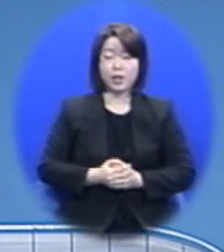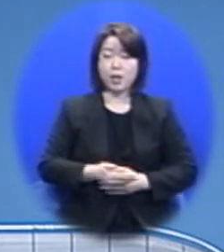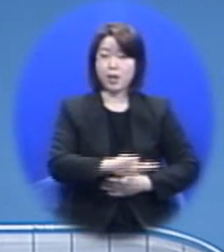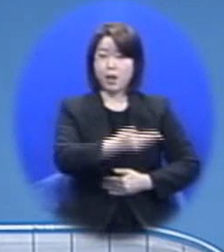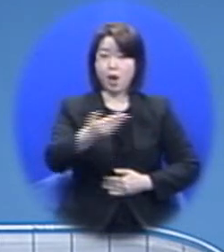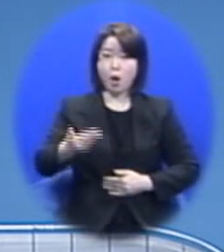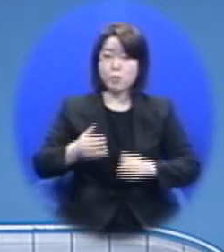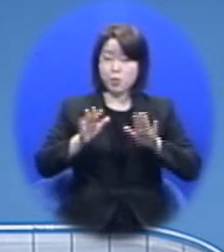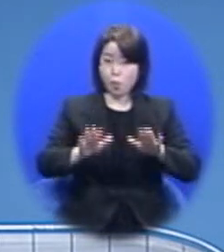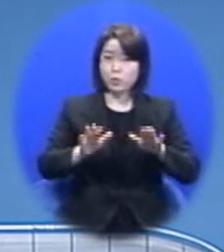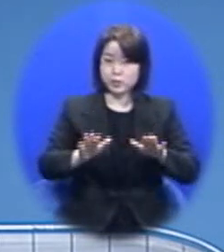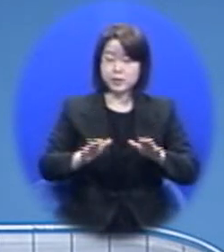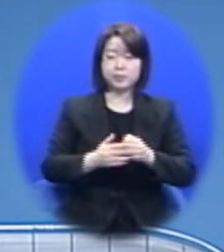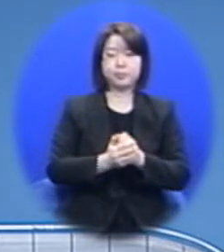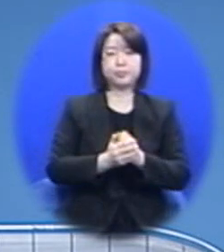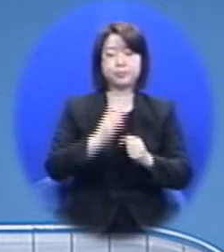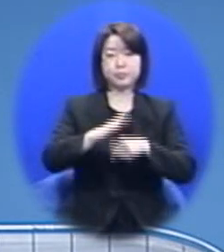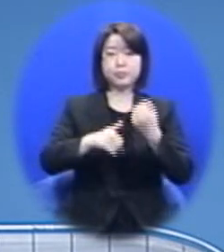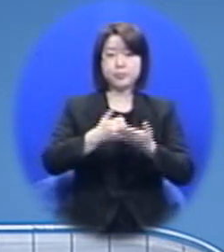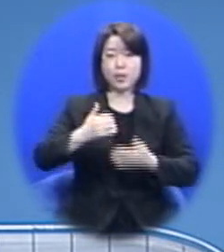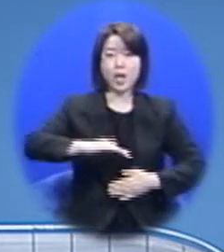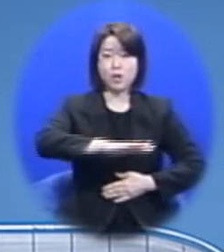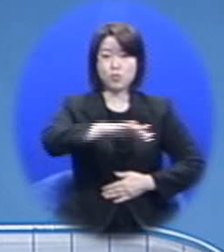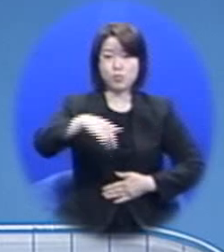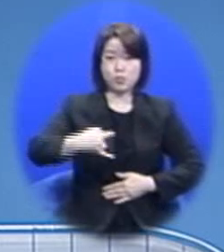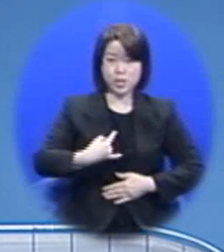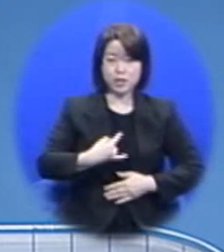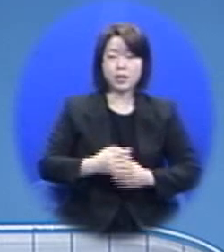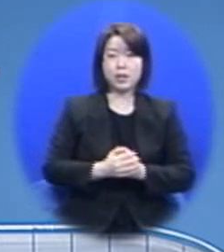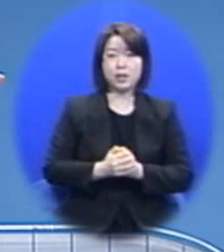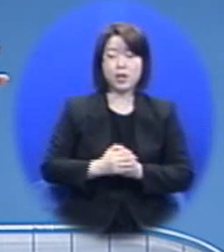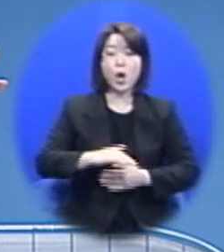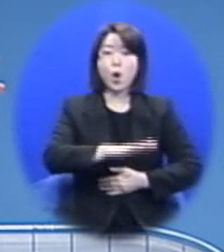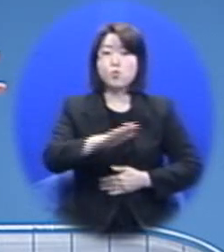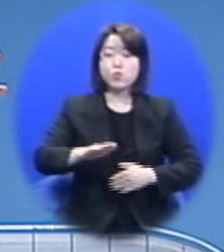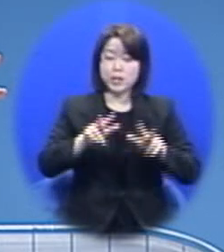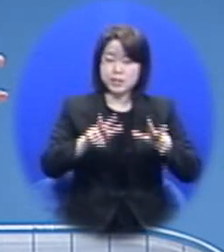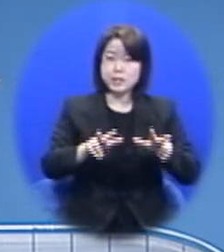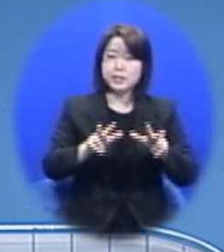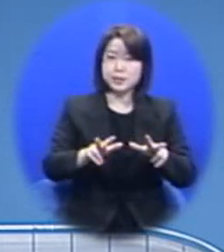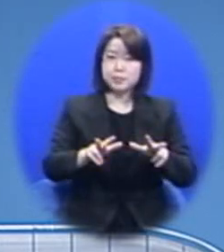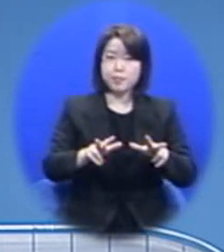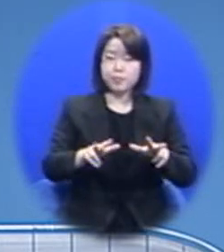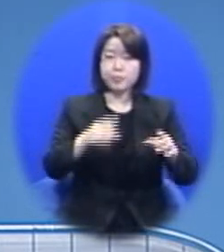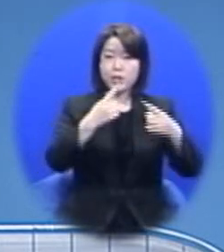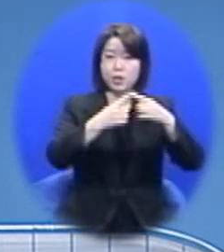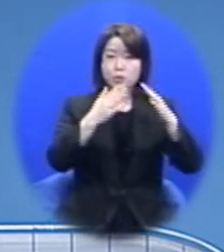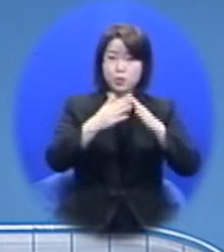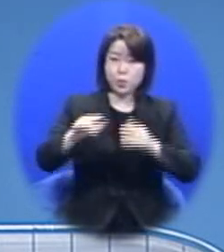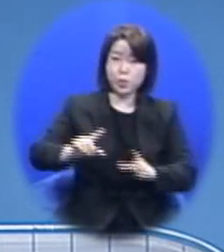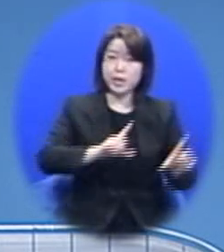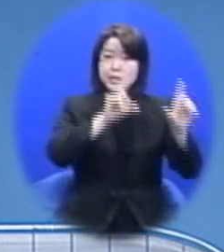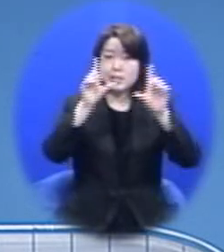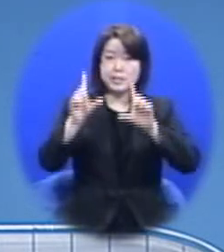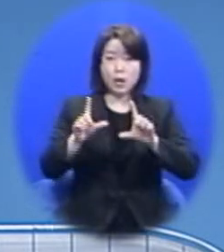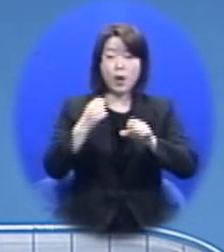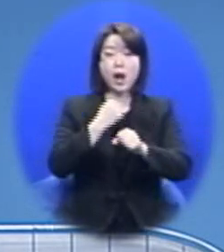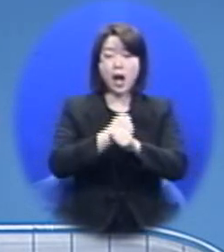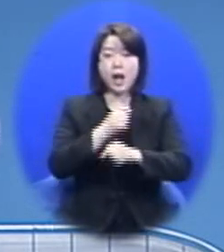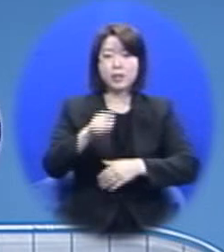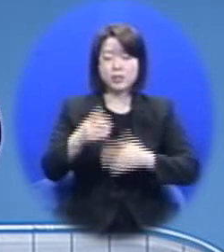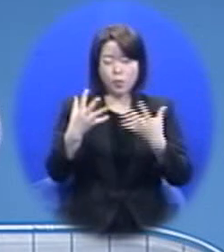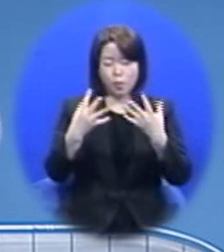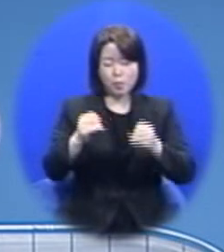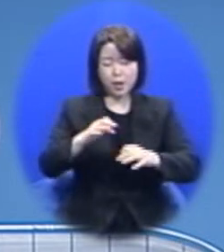여러분, 오늘 하나님은 우리에게 우리가 지금 교회 생활을 하는 것이 얼마나